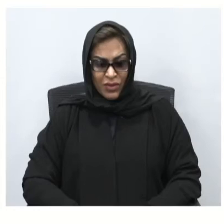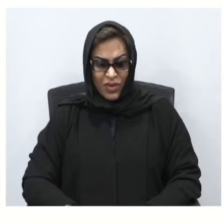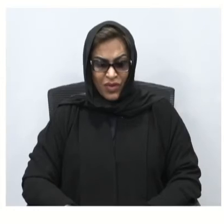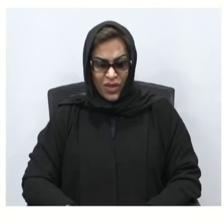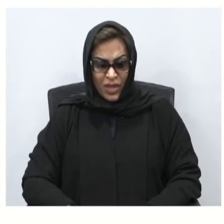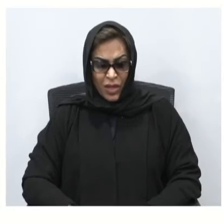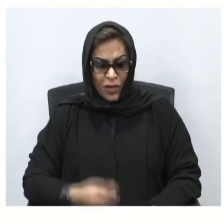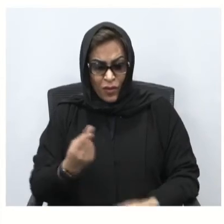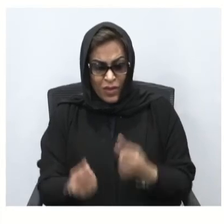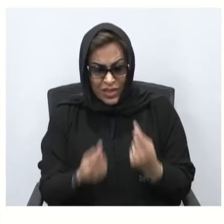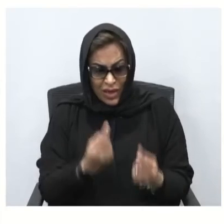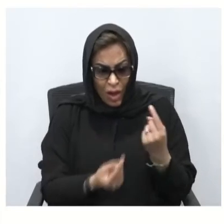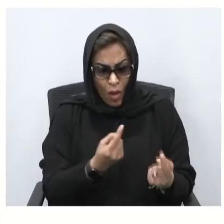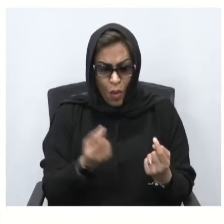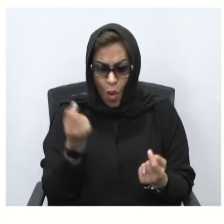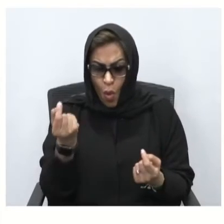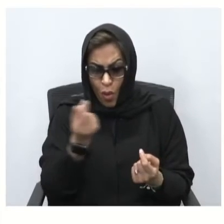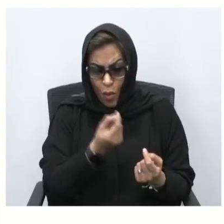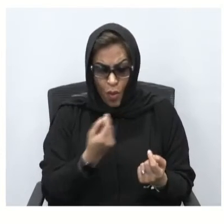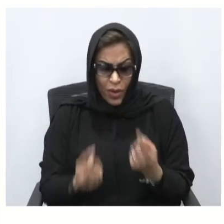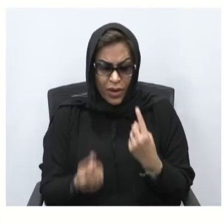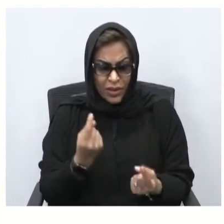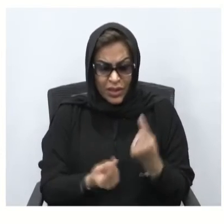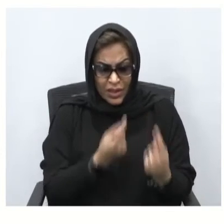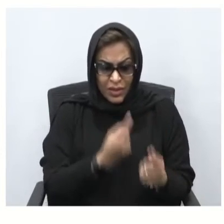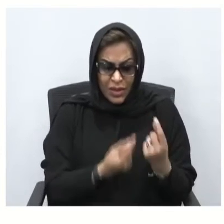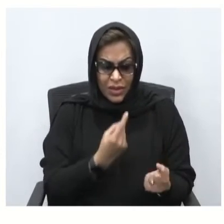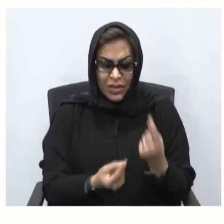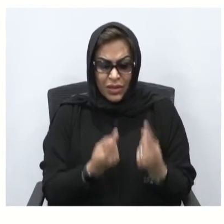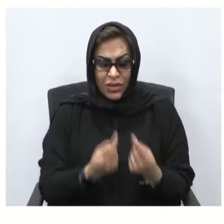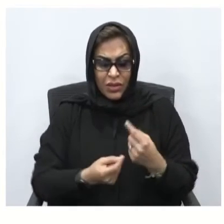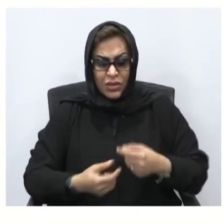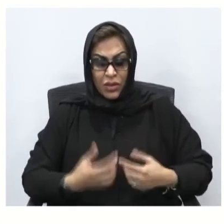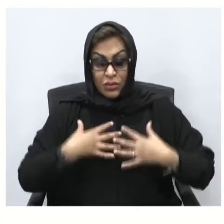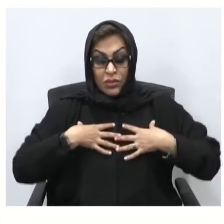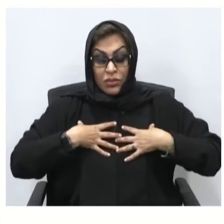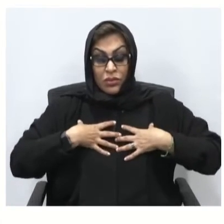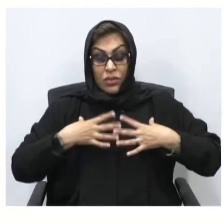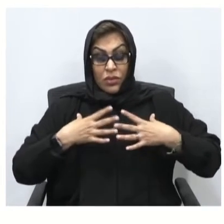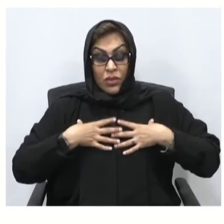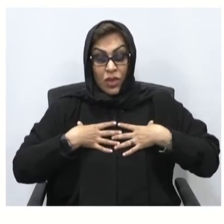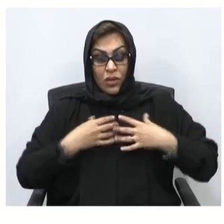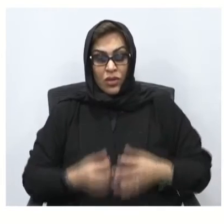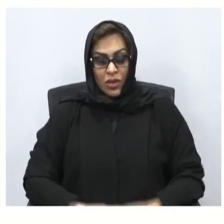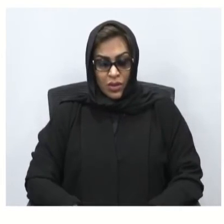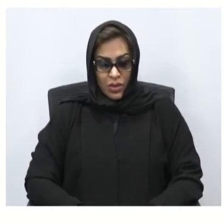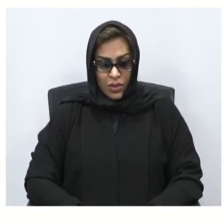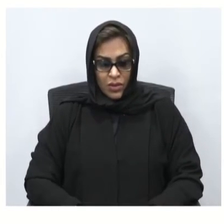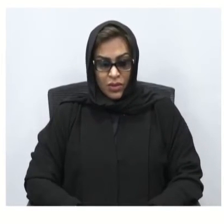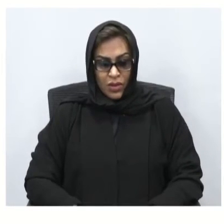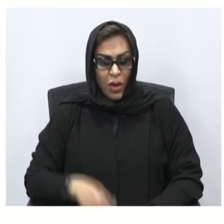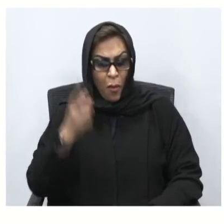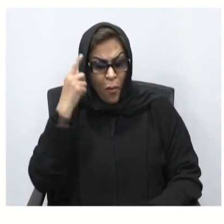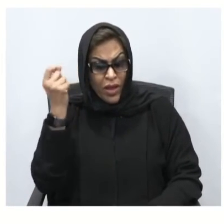الغريبه مثل حبوب اللقاح جميعها تعتبر مسببات لامراض الجهاز التنفسي